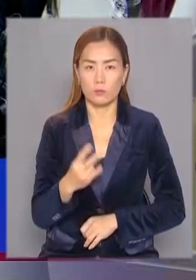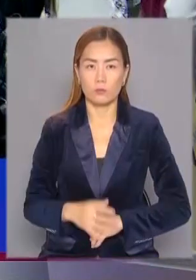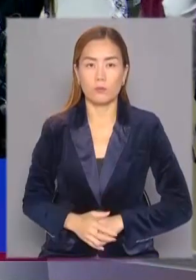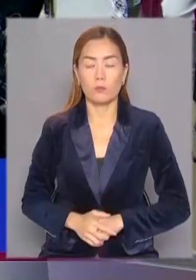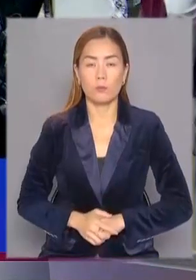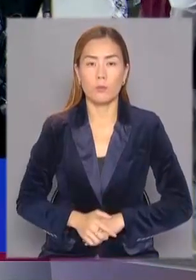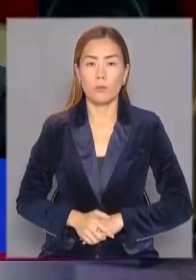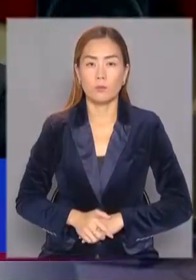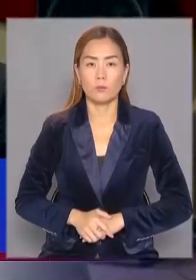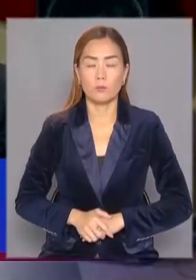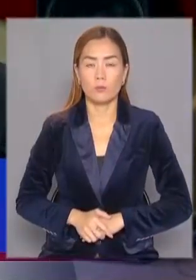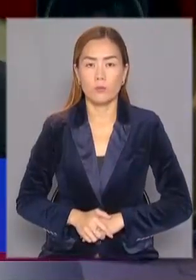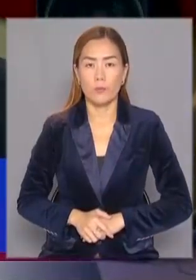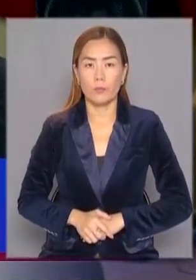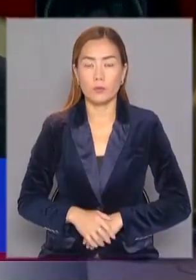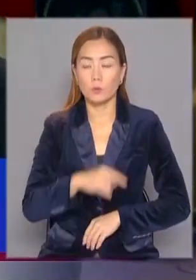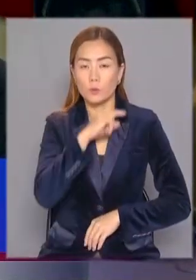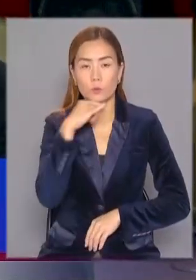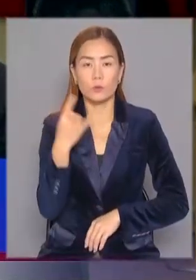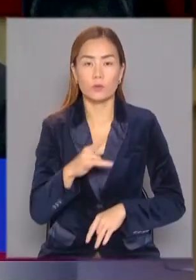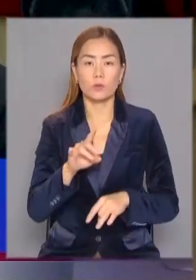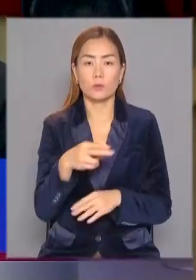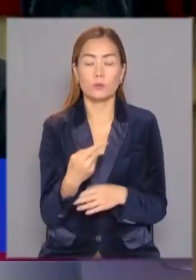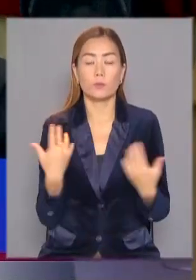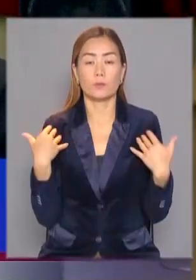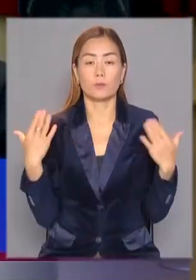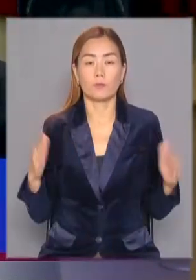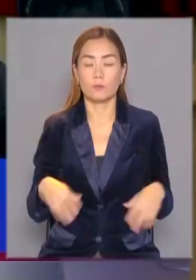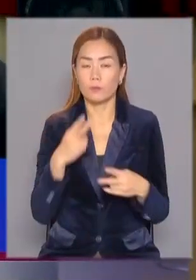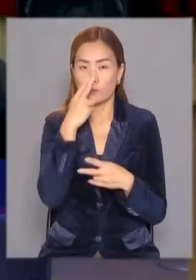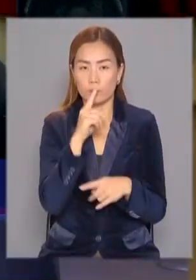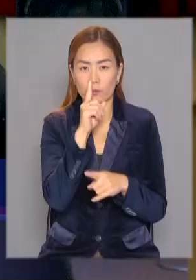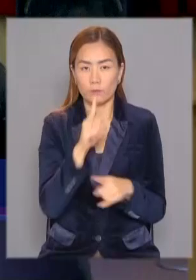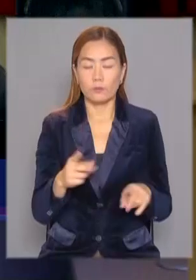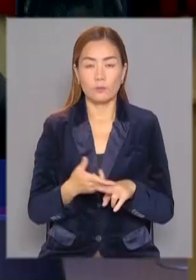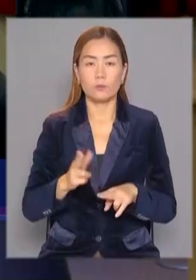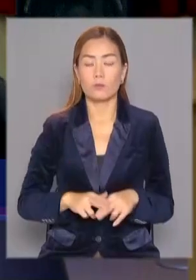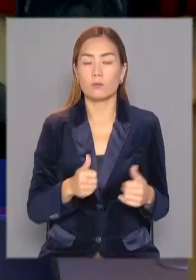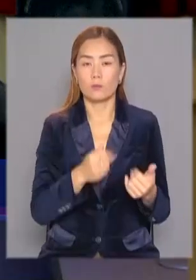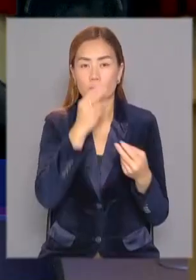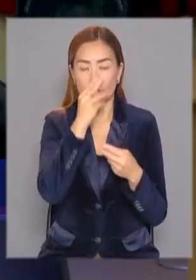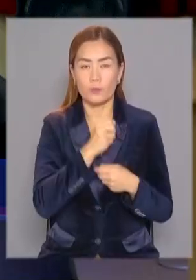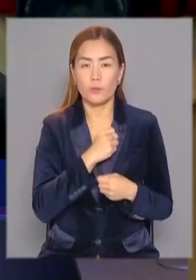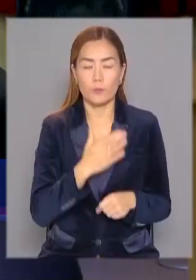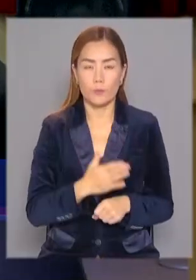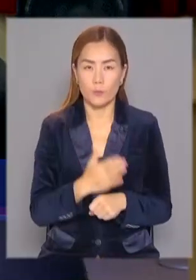көп қозғау керек деп ойлаймын. Орыс халық театры ұйымдастыруымен «Ангелы не плачут» қойылымына келіп отырмын. Өте қатты әсер алдым.